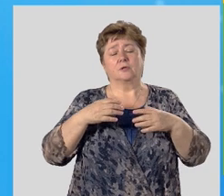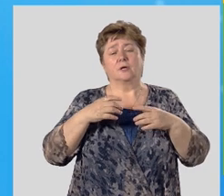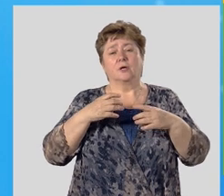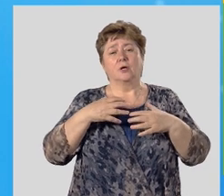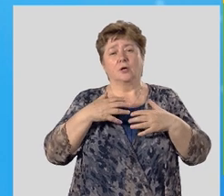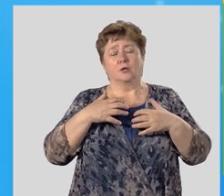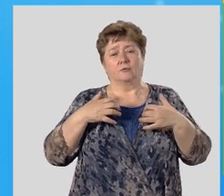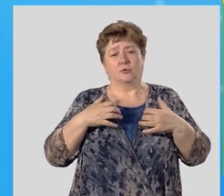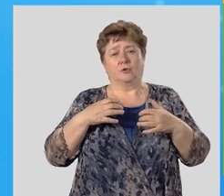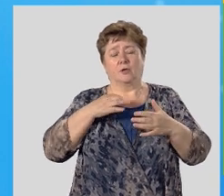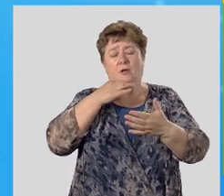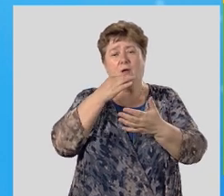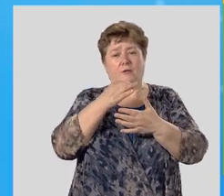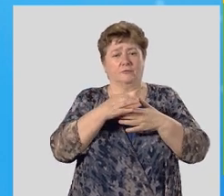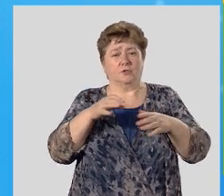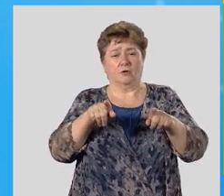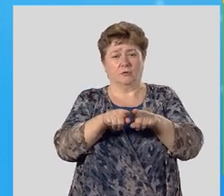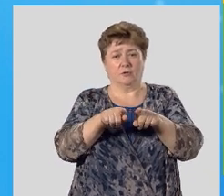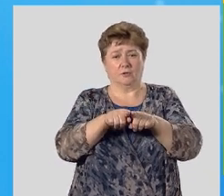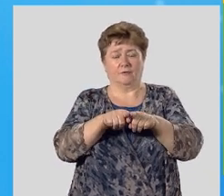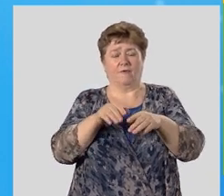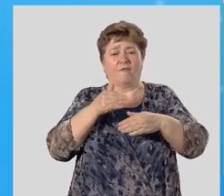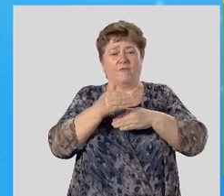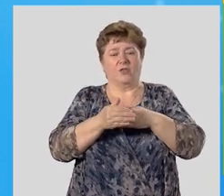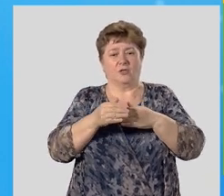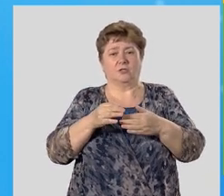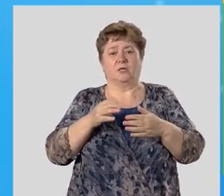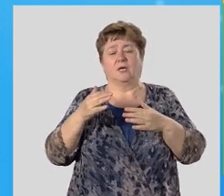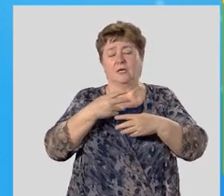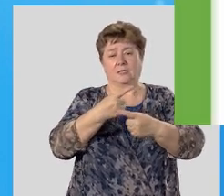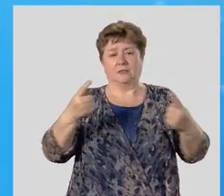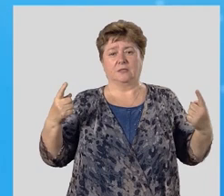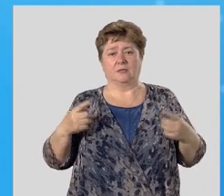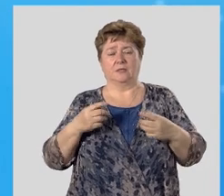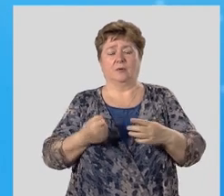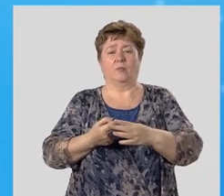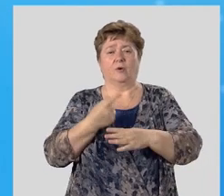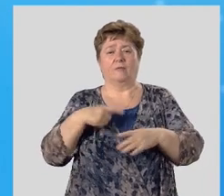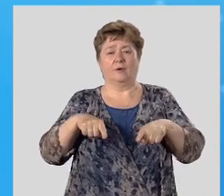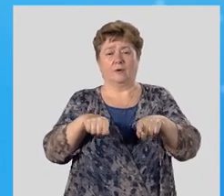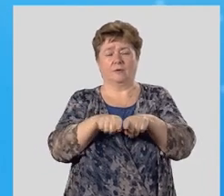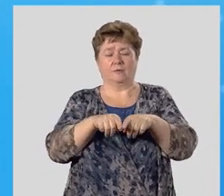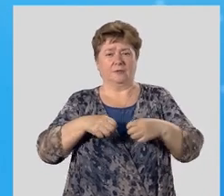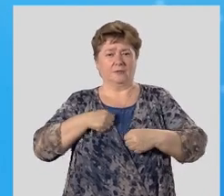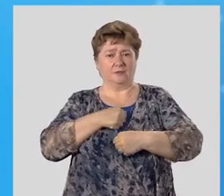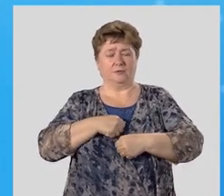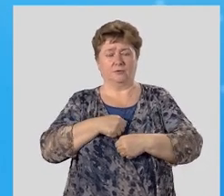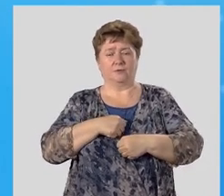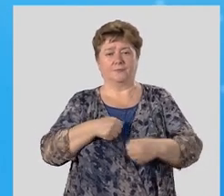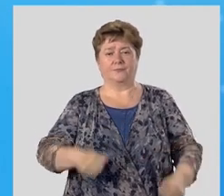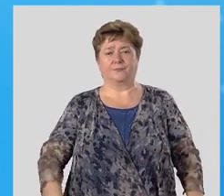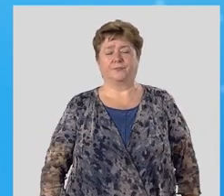активно реагируют на действия факторов внешней среды, проявляя таким образом